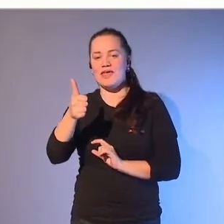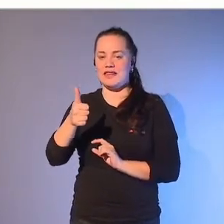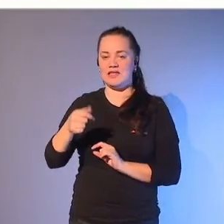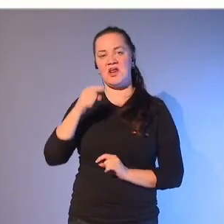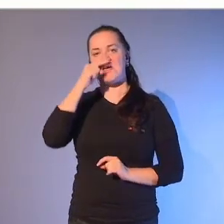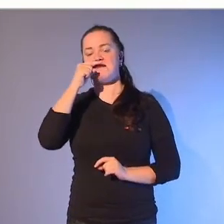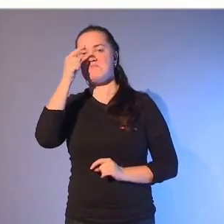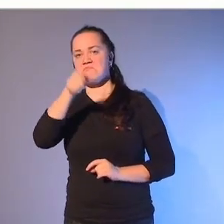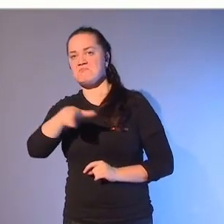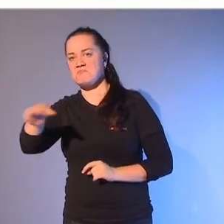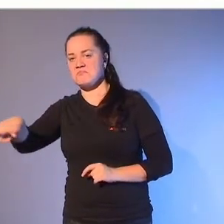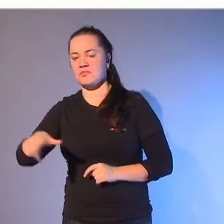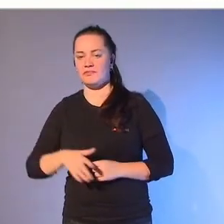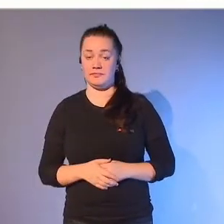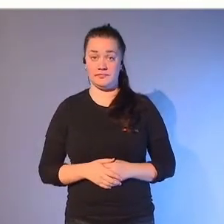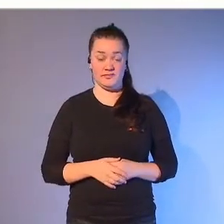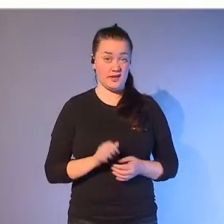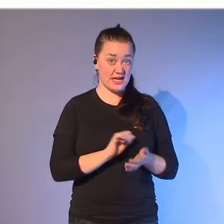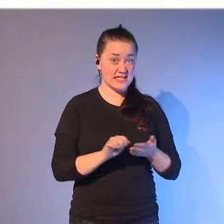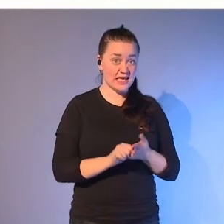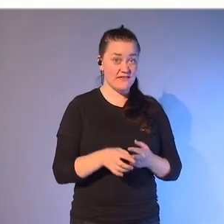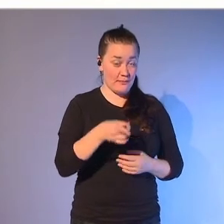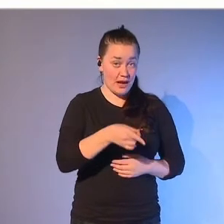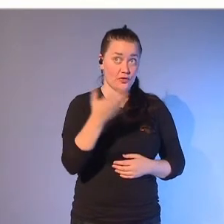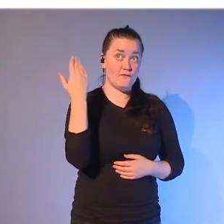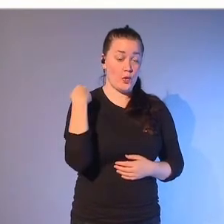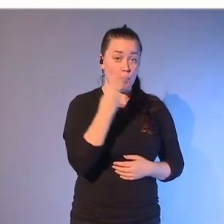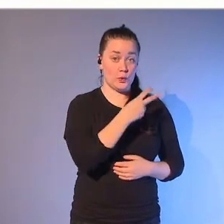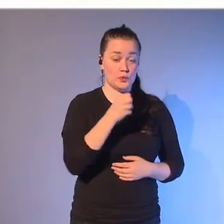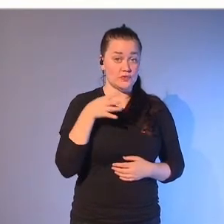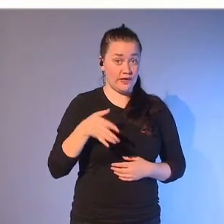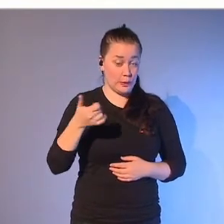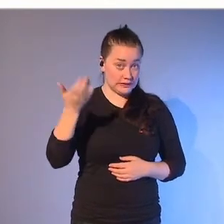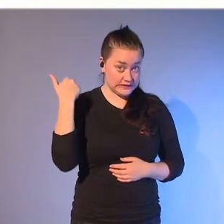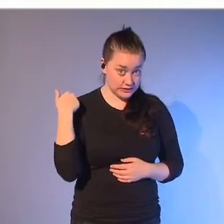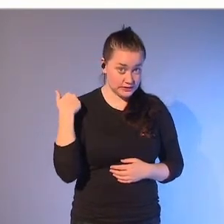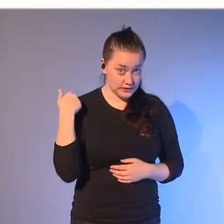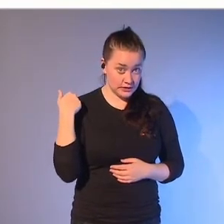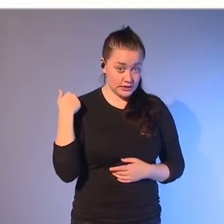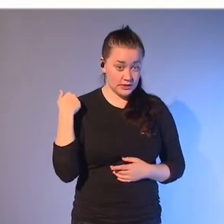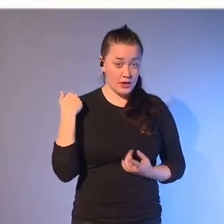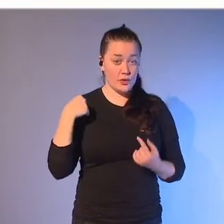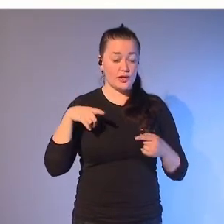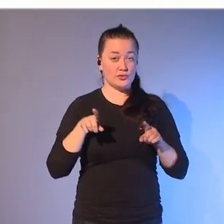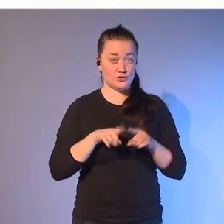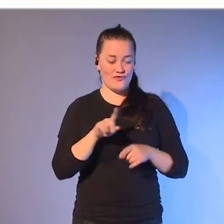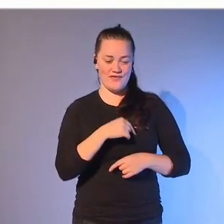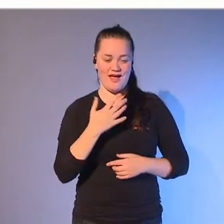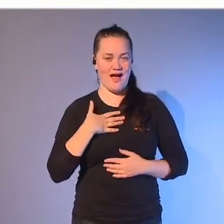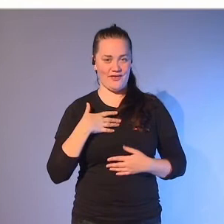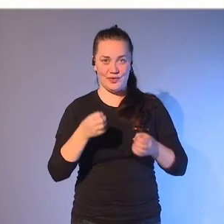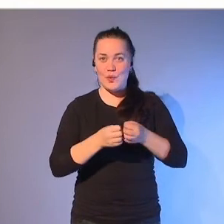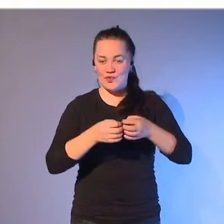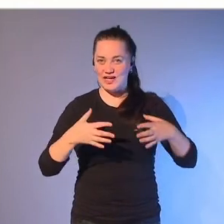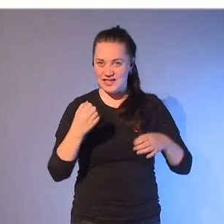viktigperer, skriv Platon for 2400 år siden. Og det er jo sånn vi har hatt